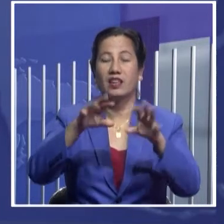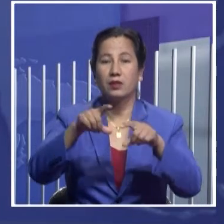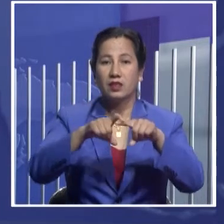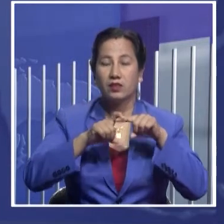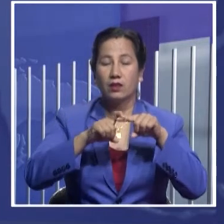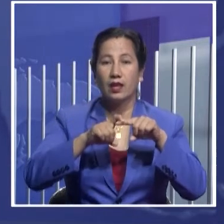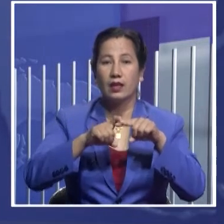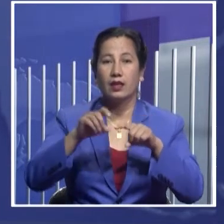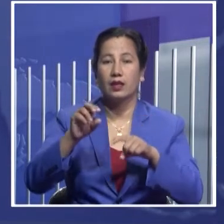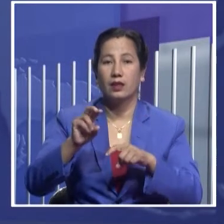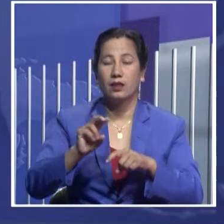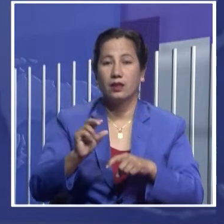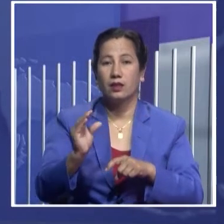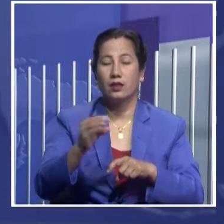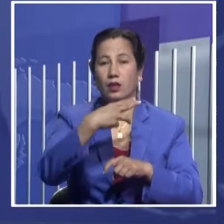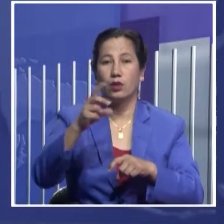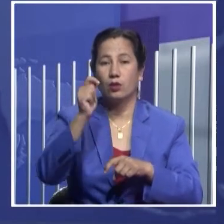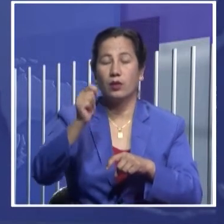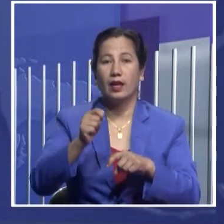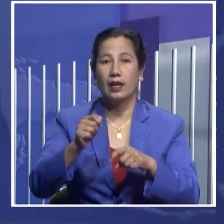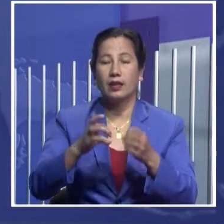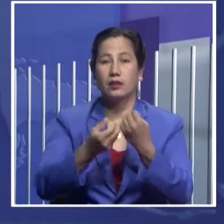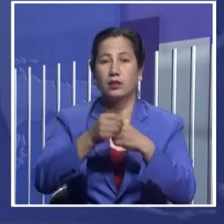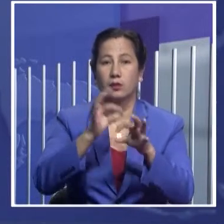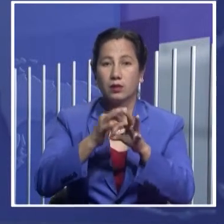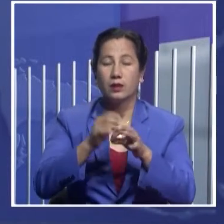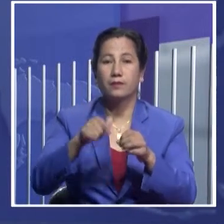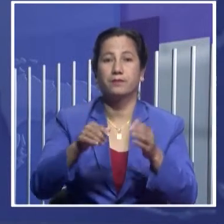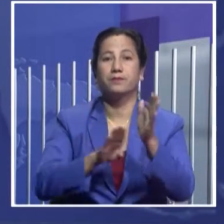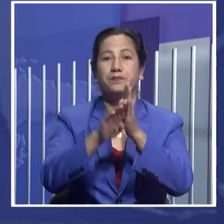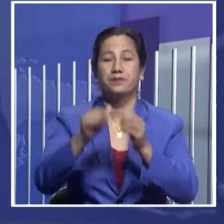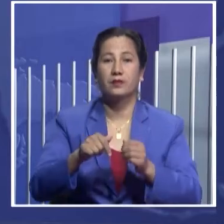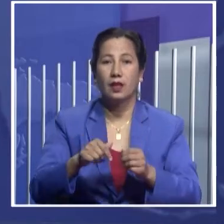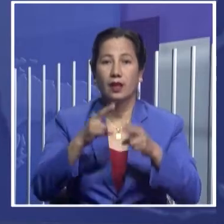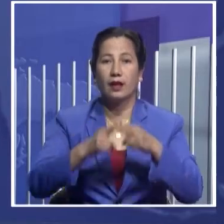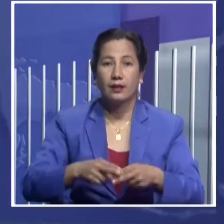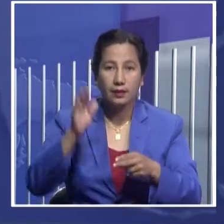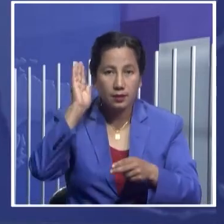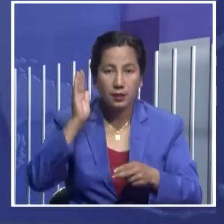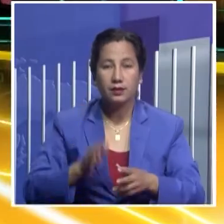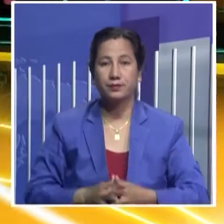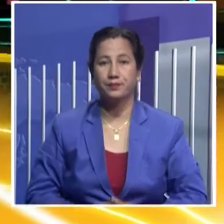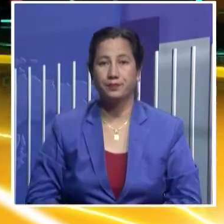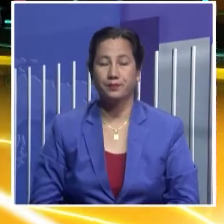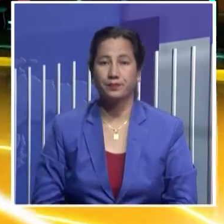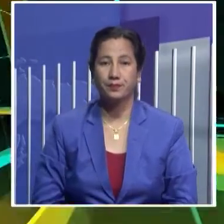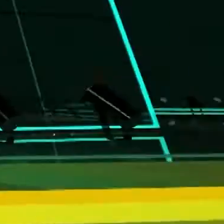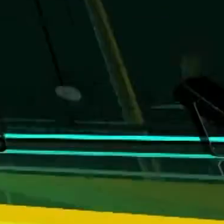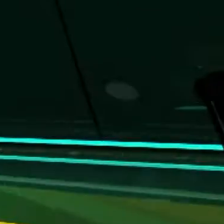देशले प्रतिबन्धात्मक व्यवस्था लागू गर्ने क्रम बढेको छ। अब आर्थिक समाचार।